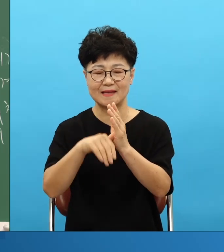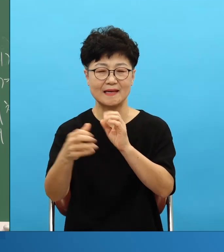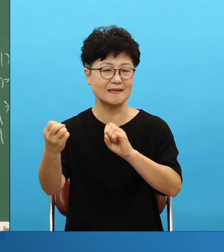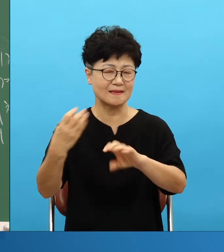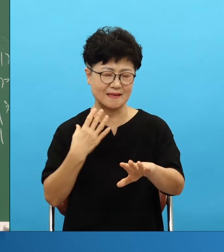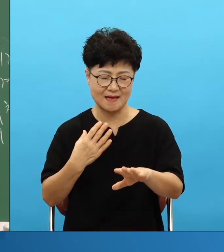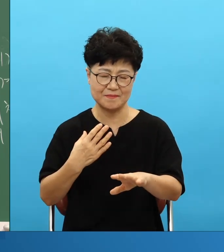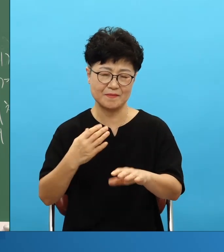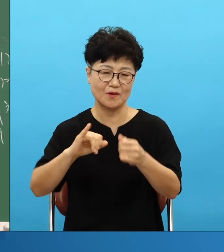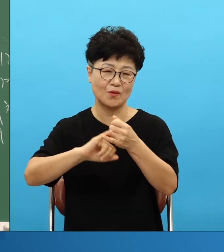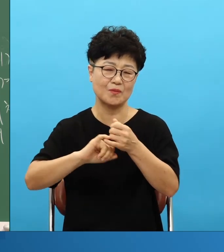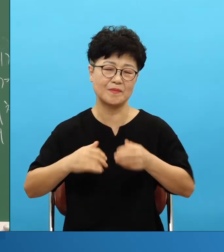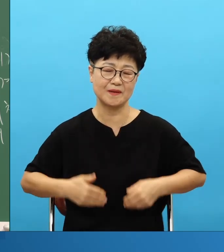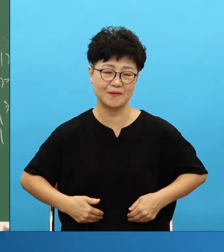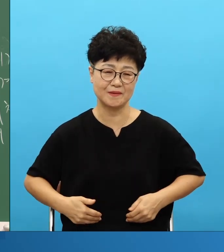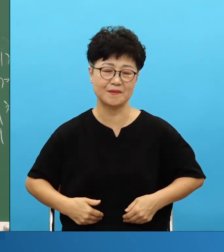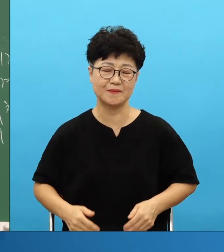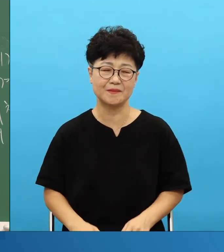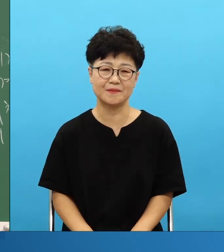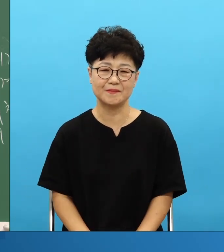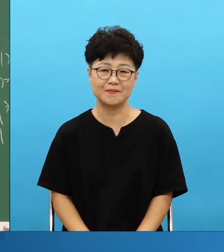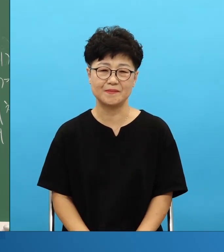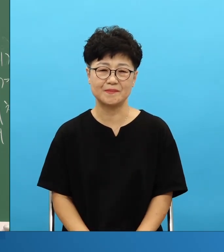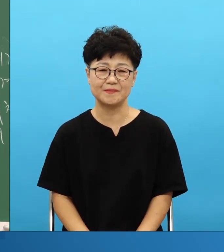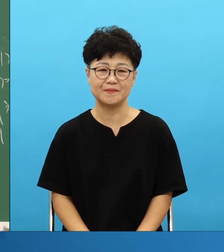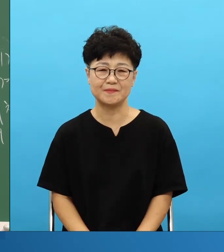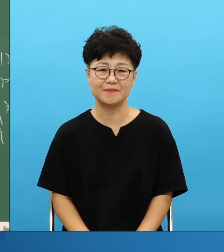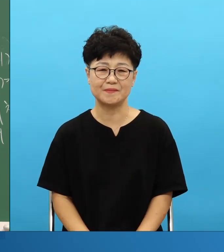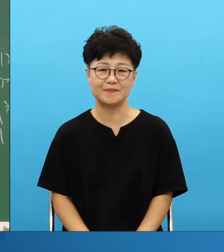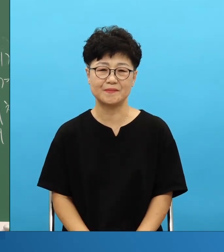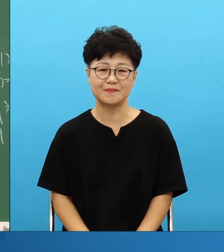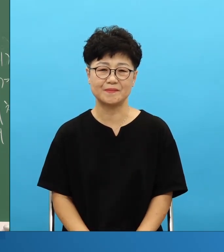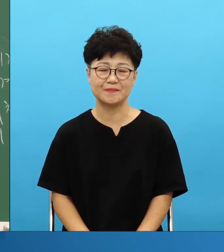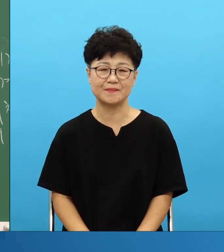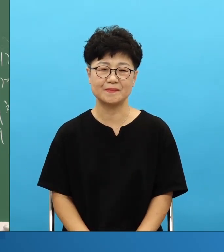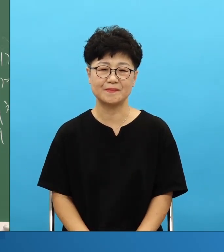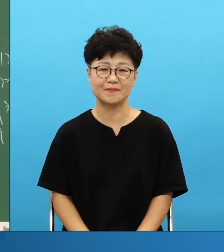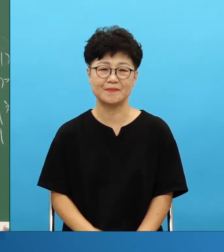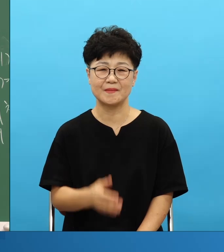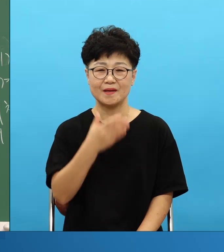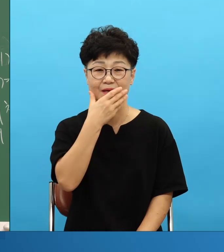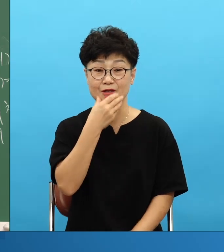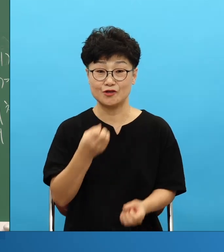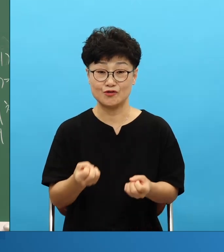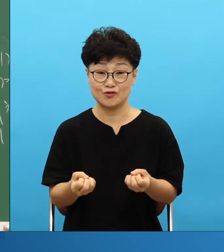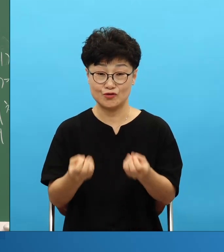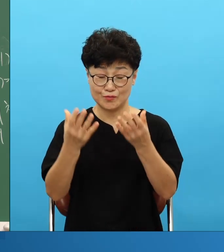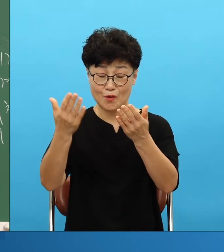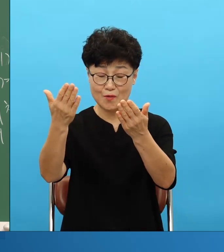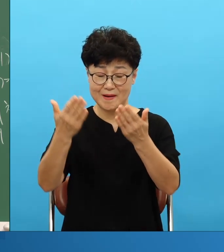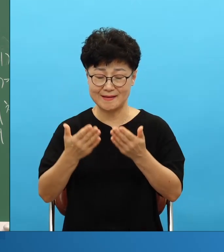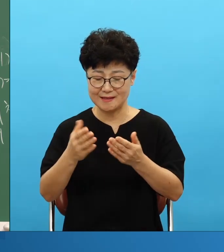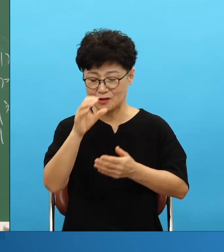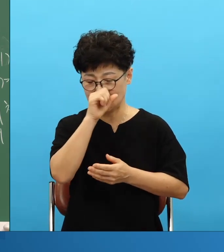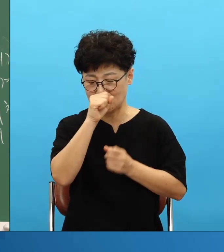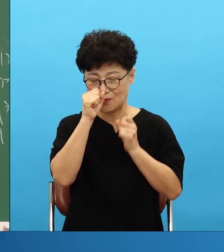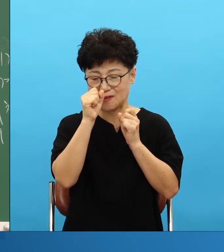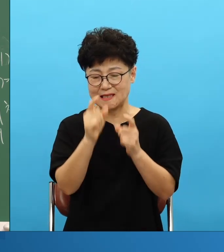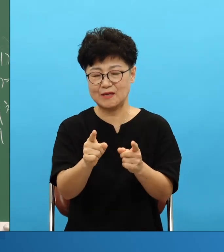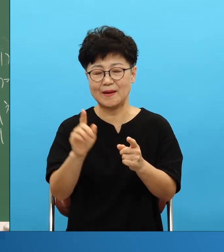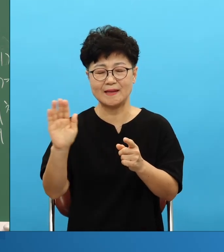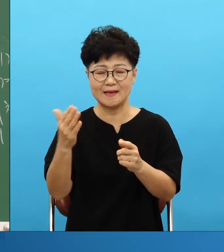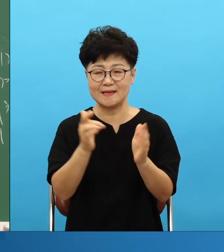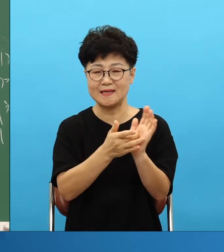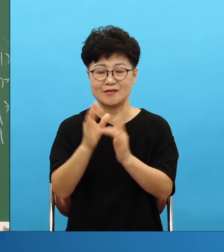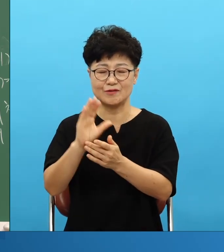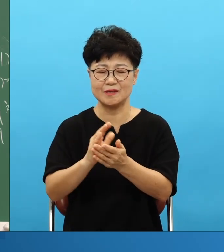faith inside of our churches, we should rightfully receive answers. 축복된 기회가 되기를 예수 그리스도 이름으로